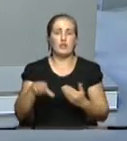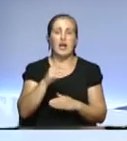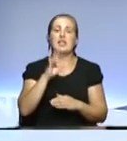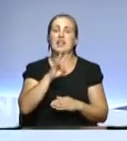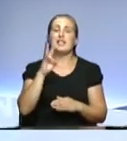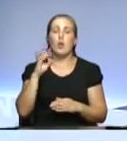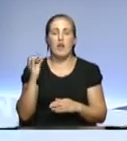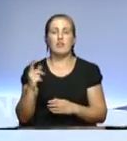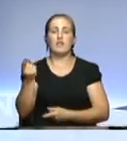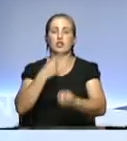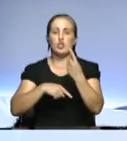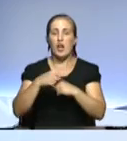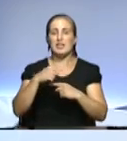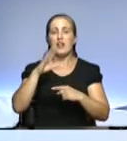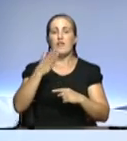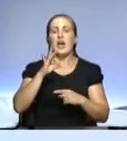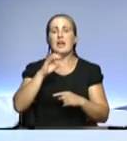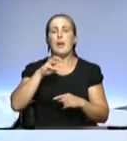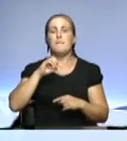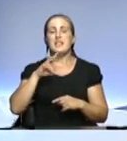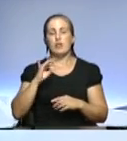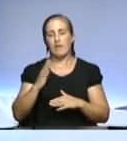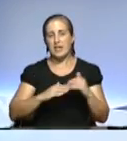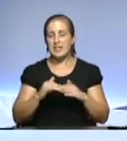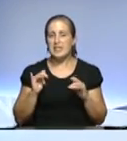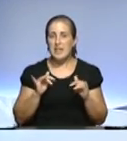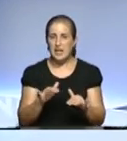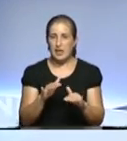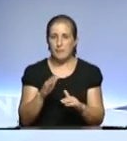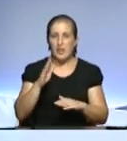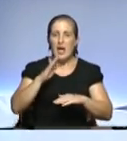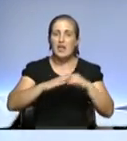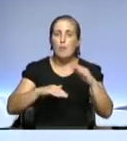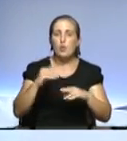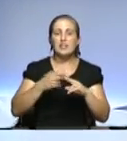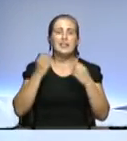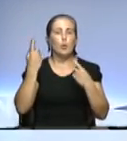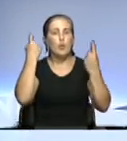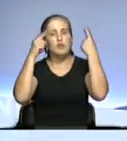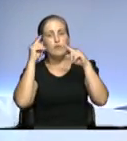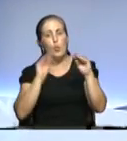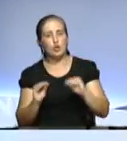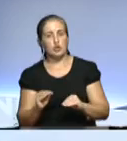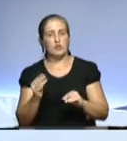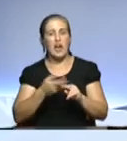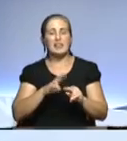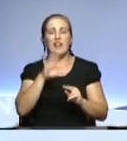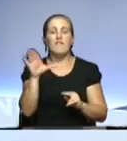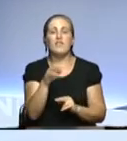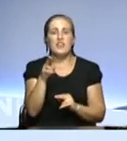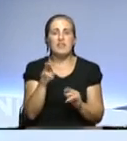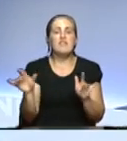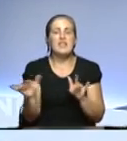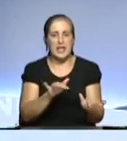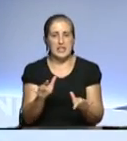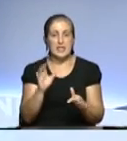возвращаясь все-таки в плоскость ремесленного дело до ремесла это не только творчество это в первую очередь вид деятельности да